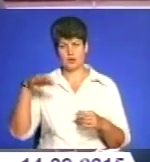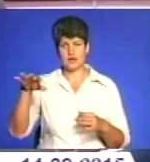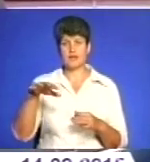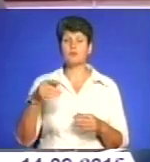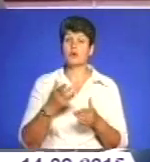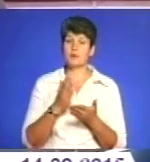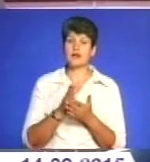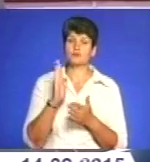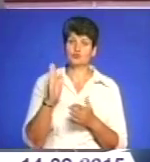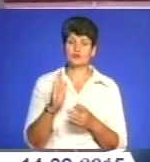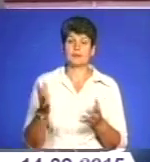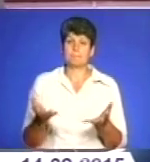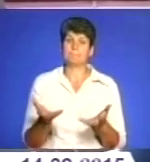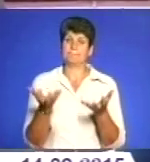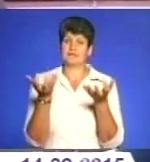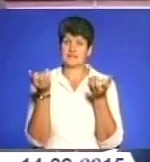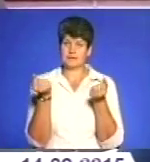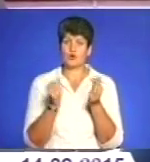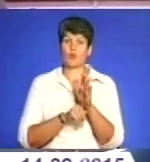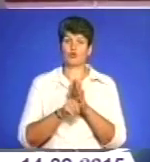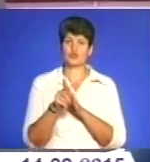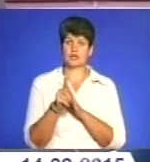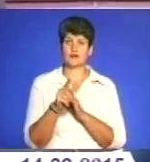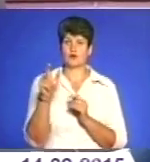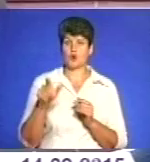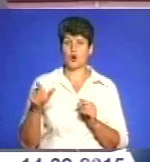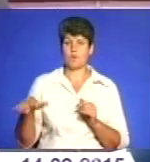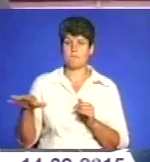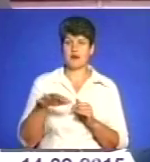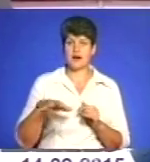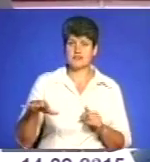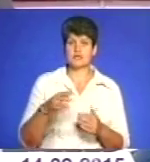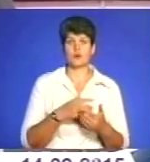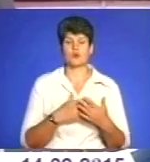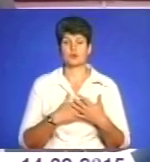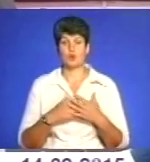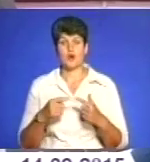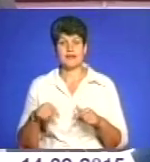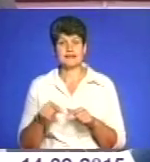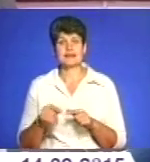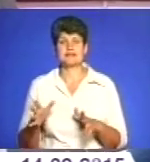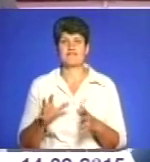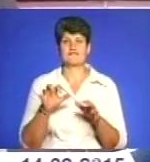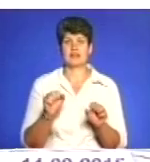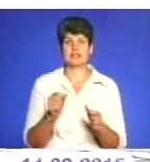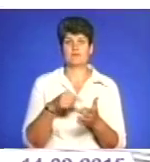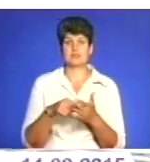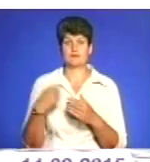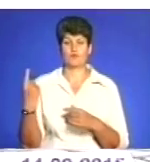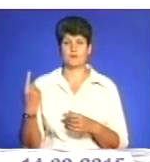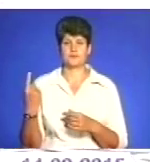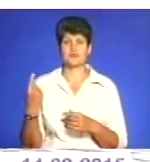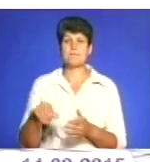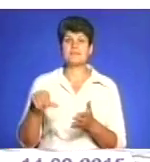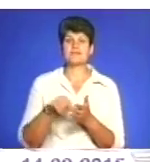має бути такий посил і підтримка, починаючи від громадськості, громадських організацій і до влади в місті, в області.